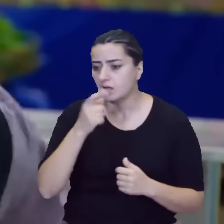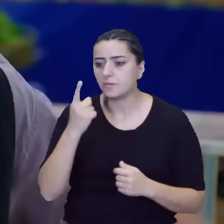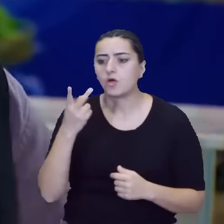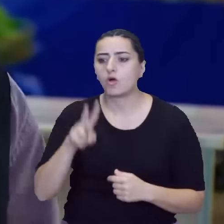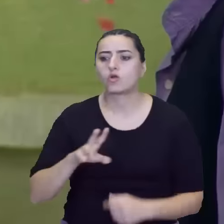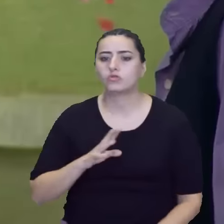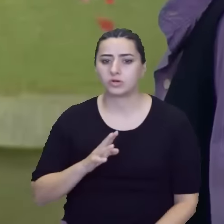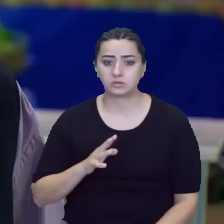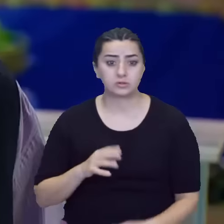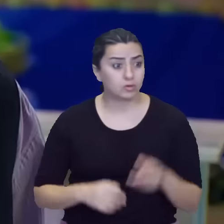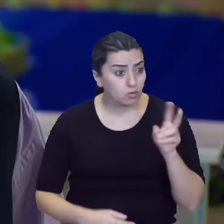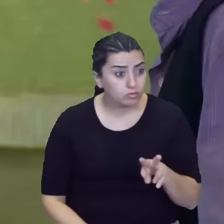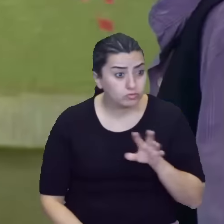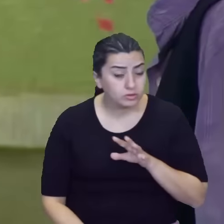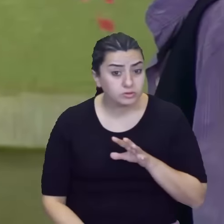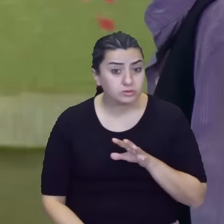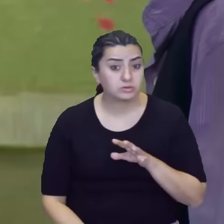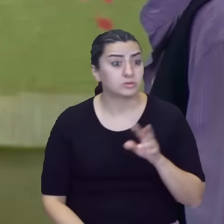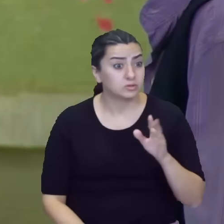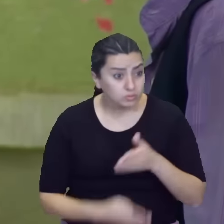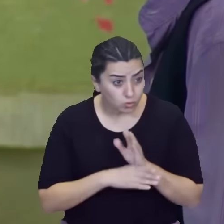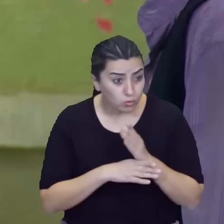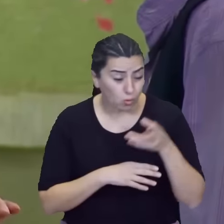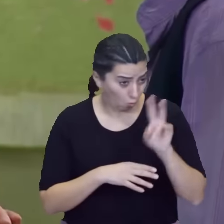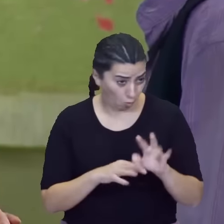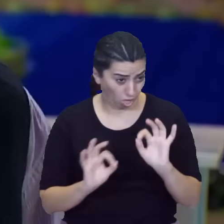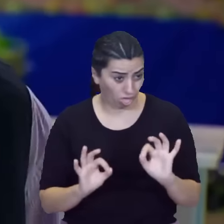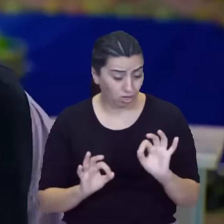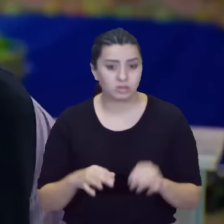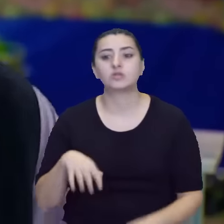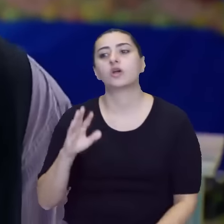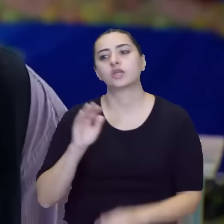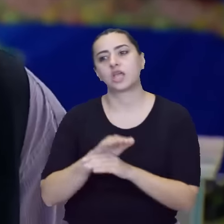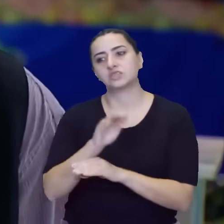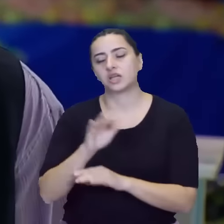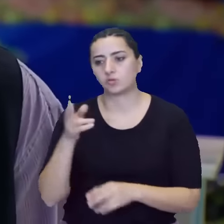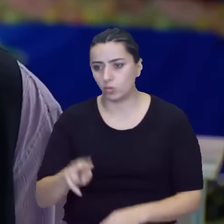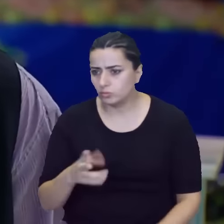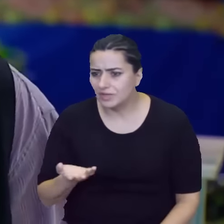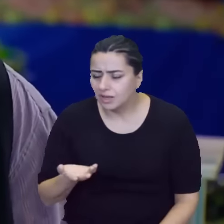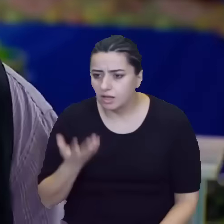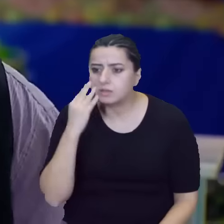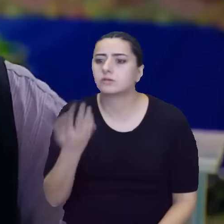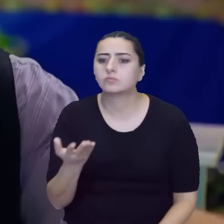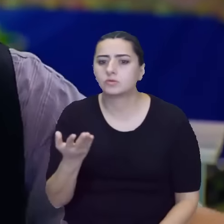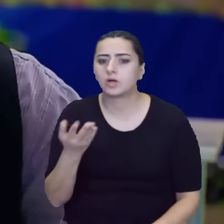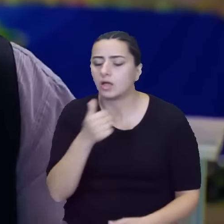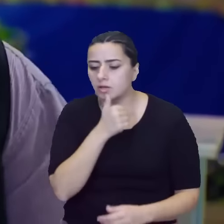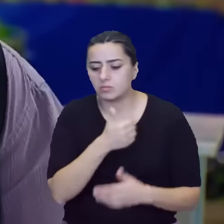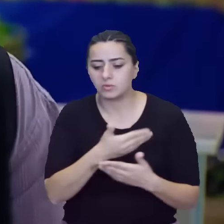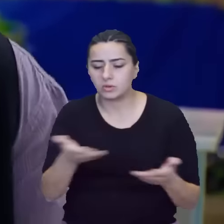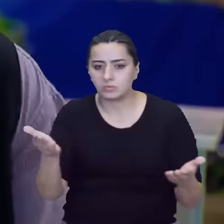bir ceset var ya. Ceset? Ceset mi? Bildiğin ölü cesedi yani. Yok, yaşayan ceset. Allah Allah ya, yatmış adam